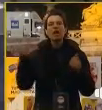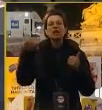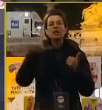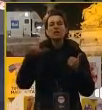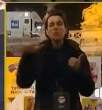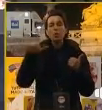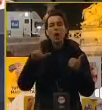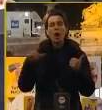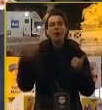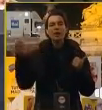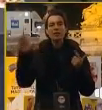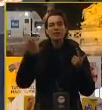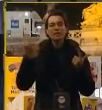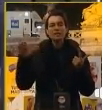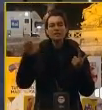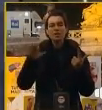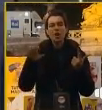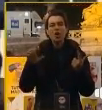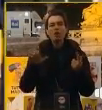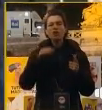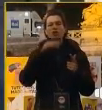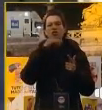casa.